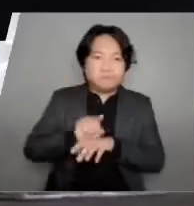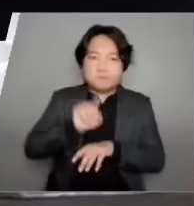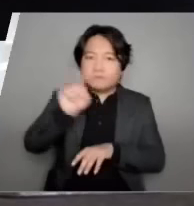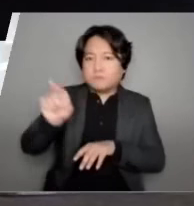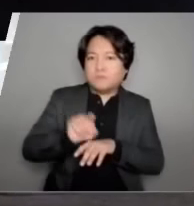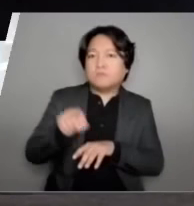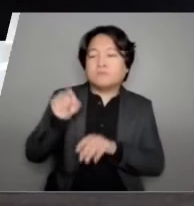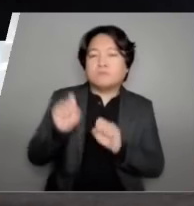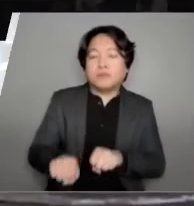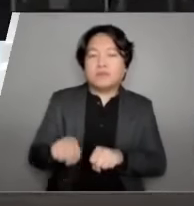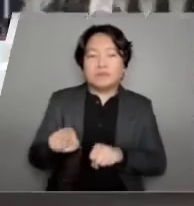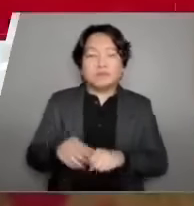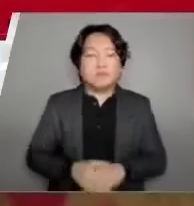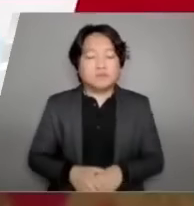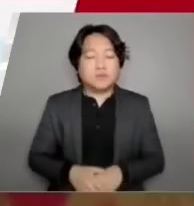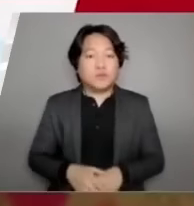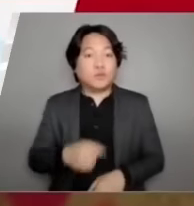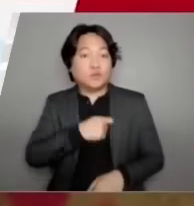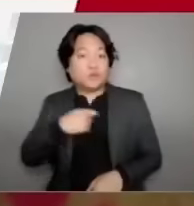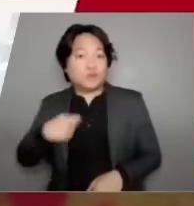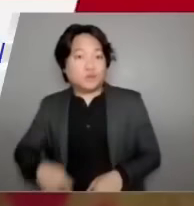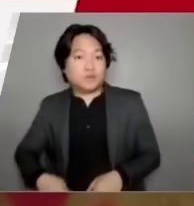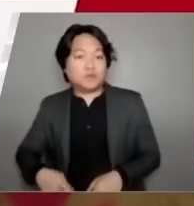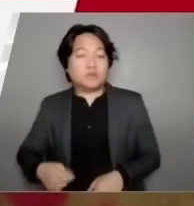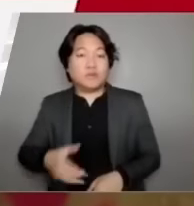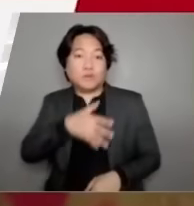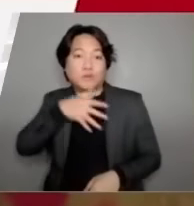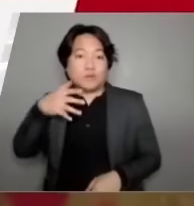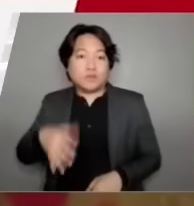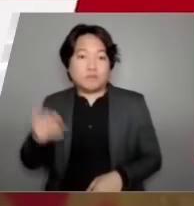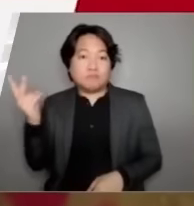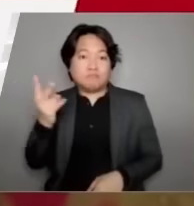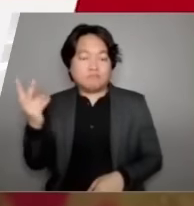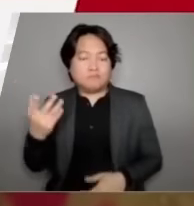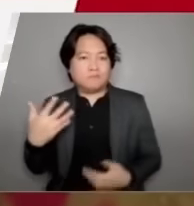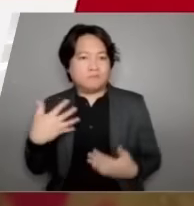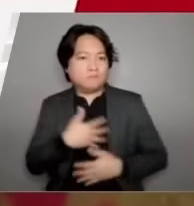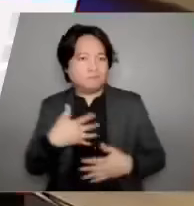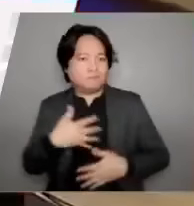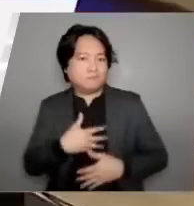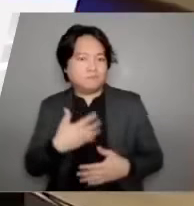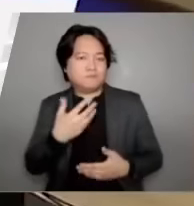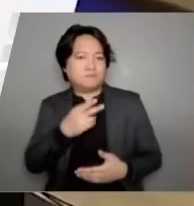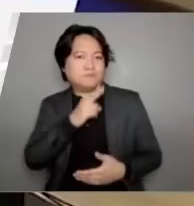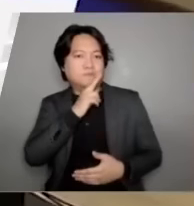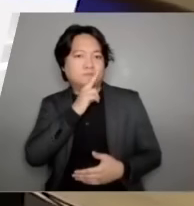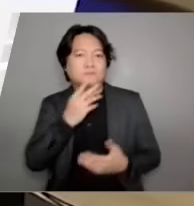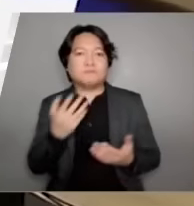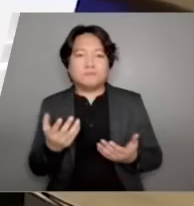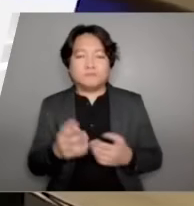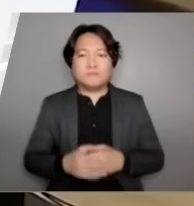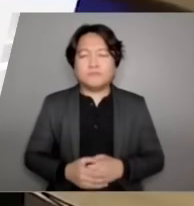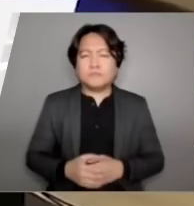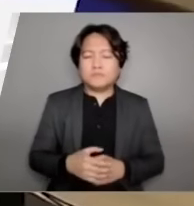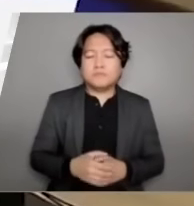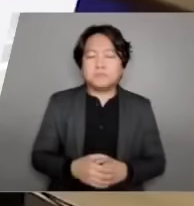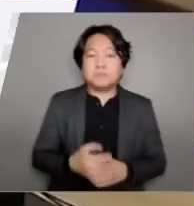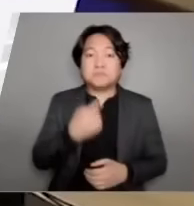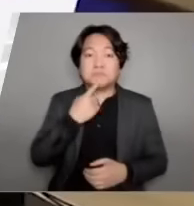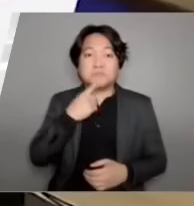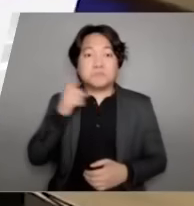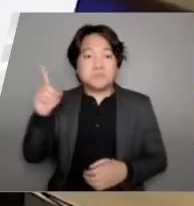ng China at Russia. Sa isang pahayag, sinabi ni Russian President Vladimir Putin na dahil sa pagdadala nito sa Pilipinas at iba pang